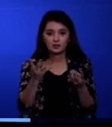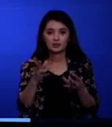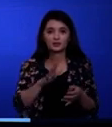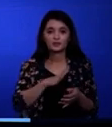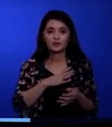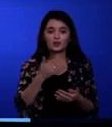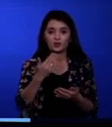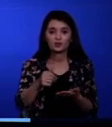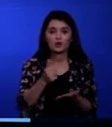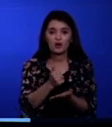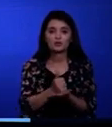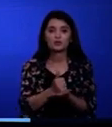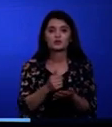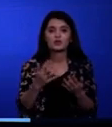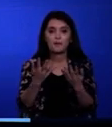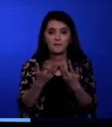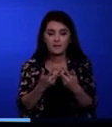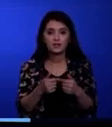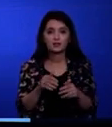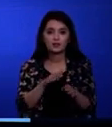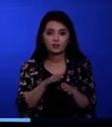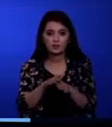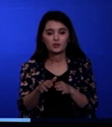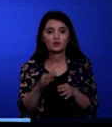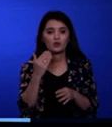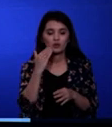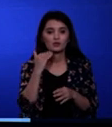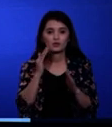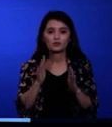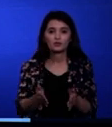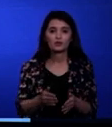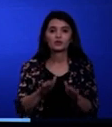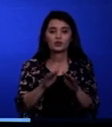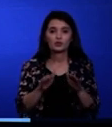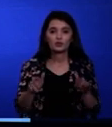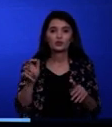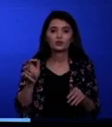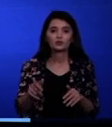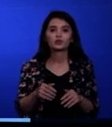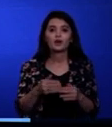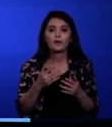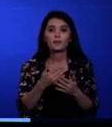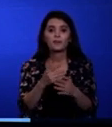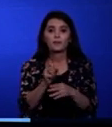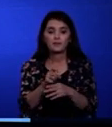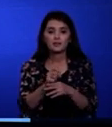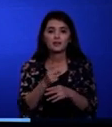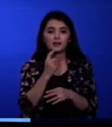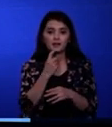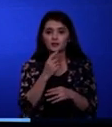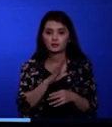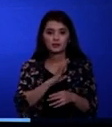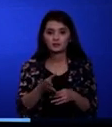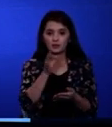va shu asosda masalani yechimini osongina yechib olamiz. Aziz o'quvchilar, masalani yechishda qiynalmadingizmi?